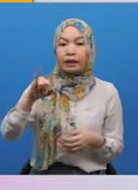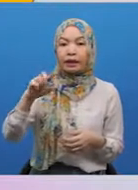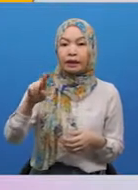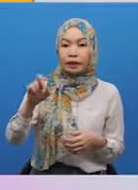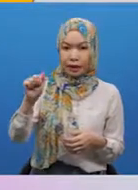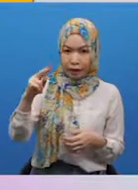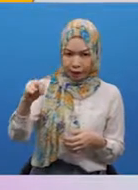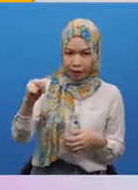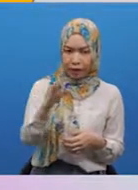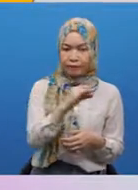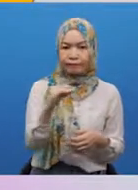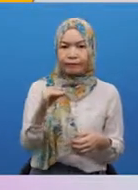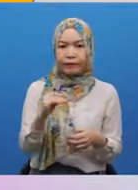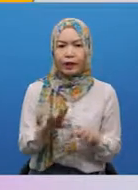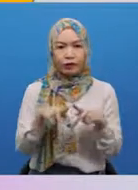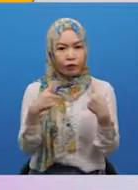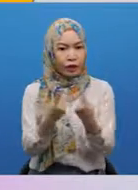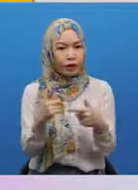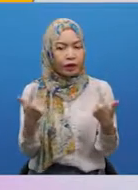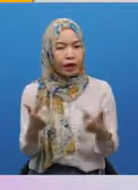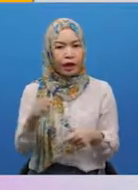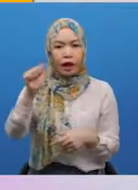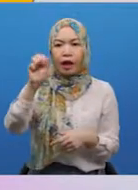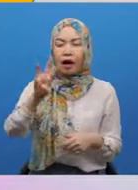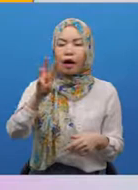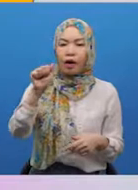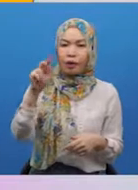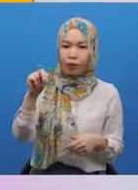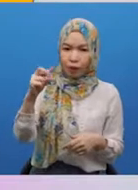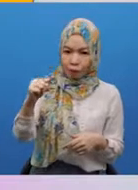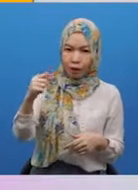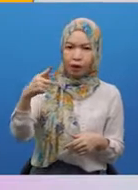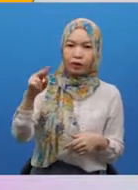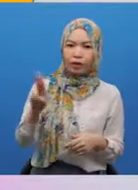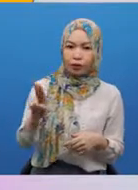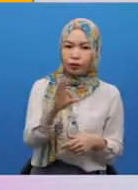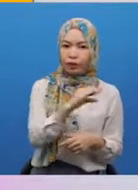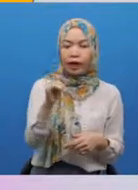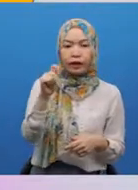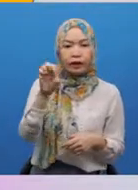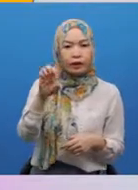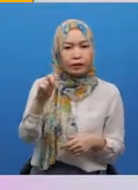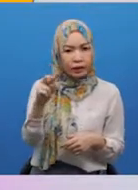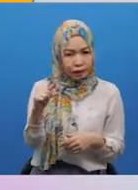Awangku dan Dayang dari Brunei, Teku dan Tengku dari Aceh Radin.